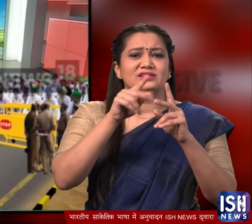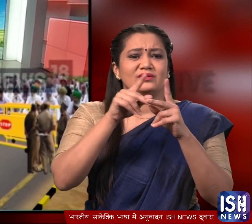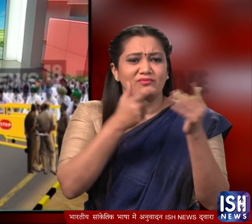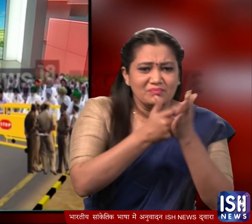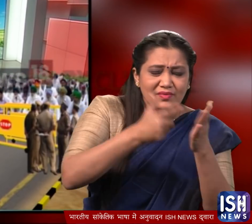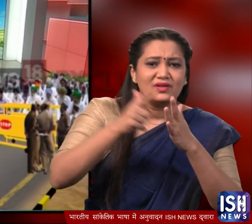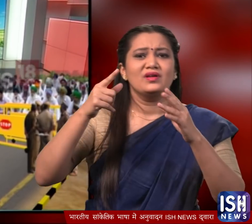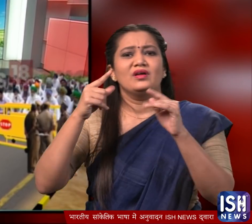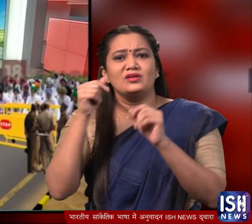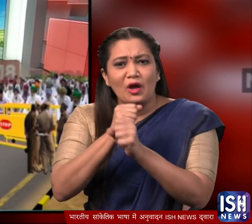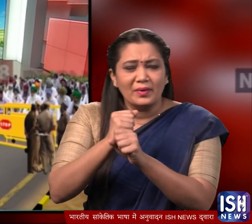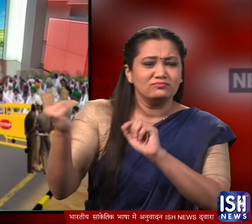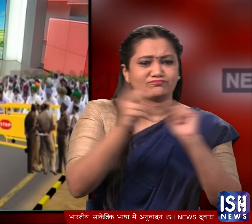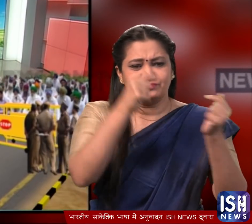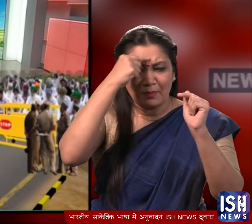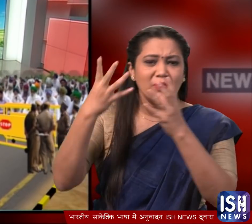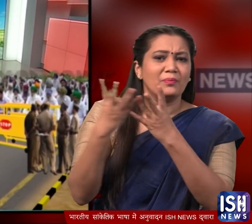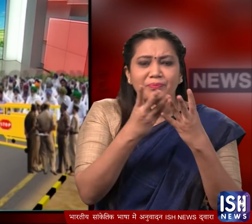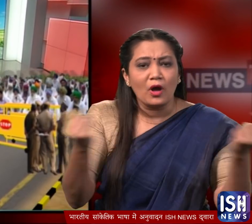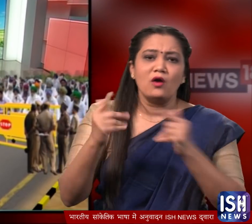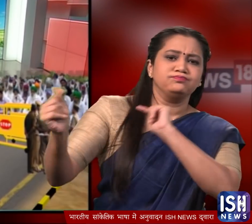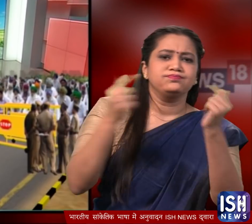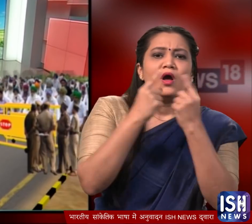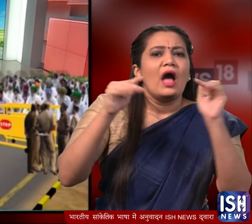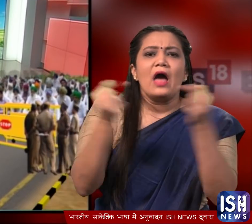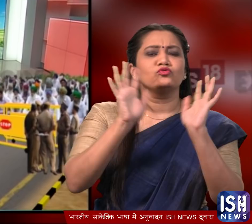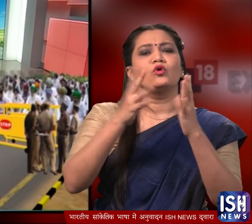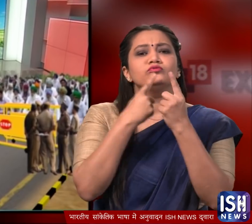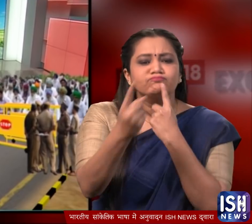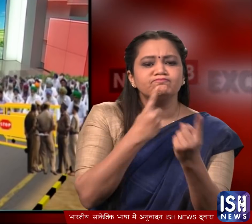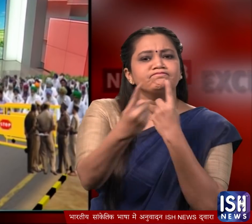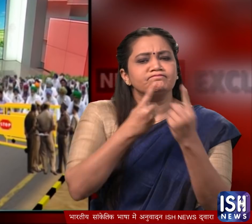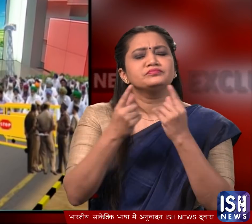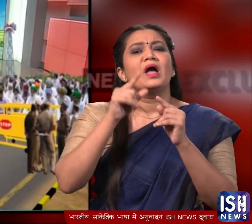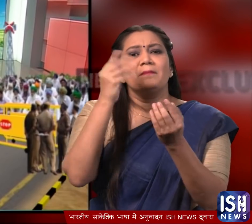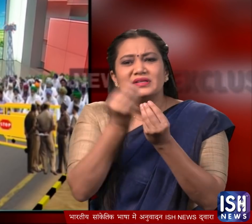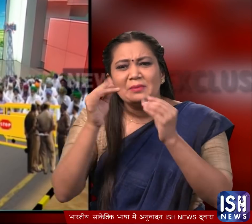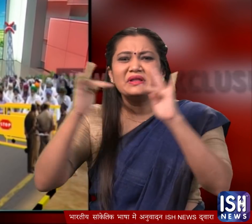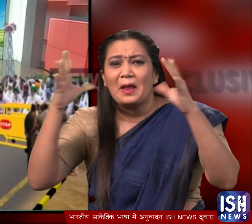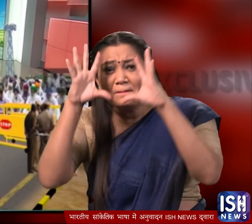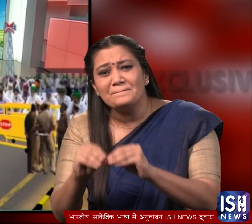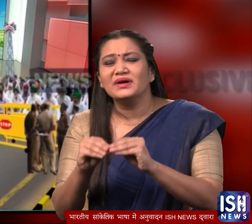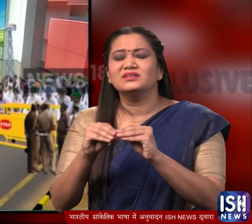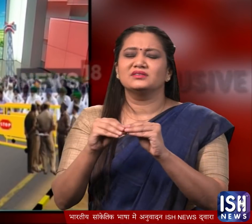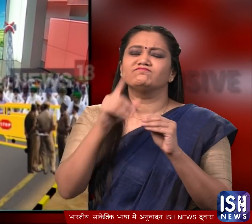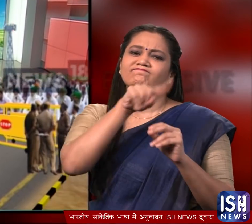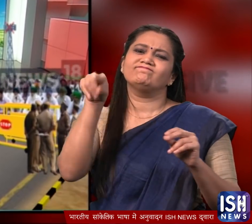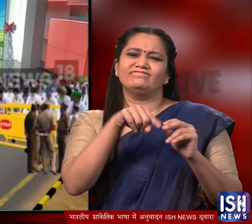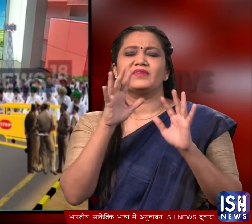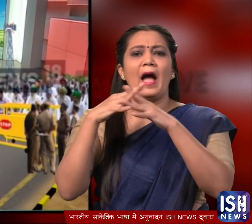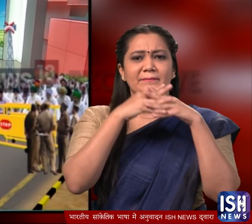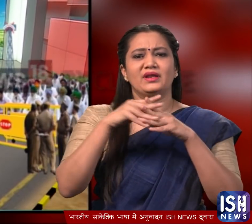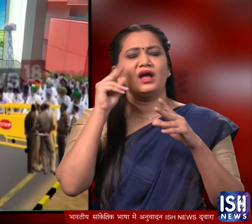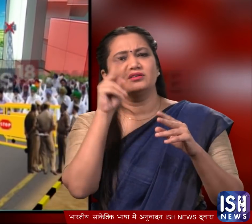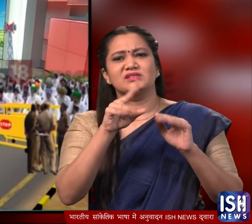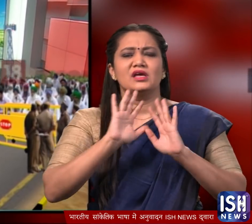केंद्र सरकार के बीच जारी मतभेद को बातचीत से हल करना चाहिए। लेकिन कुछ जगहों पर इंटरनेट सेवा बंद करने के फैसले पर